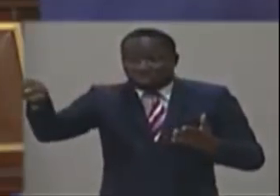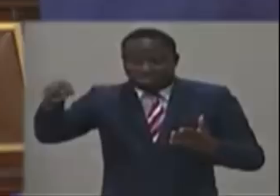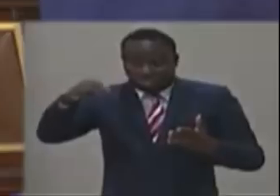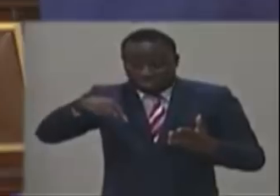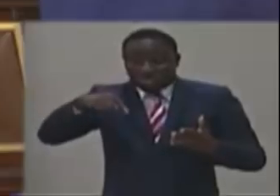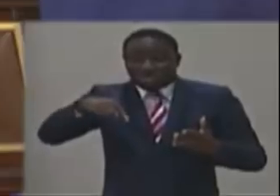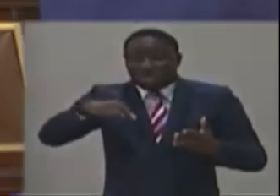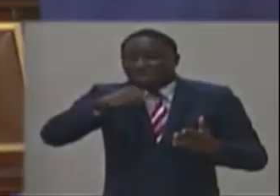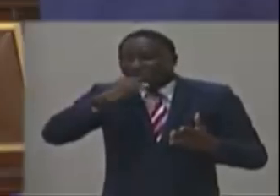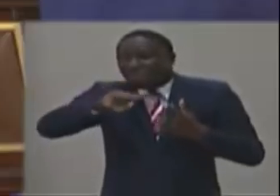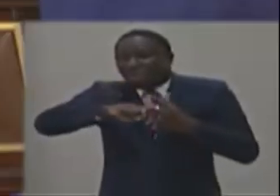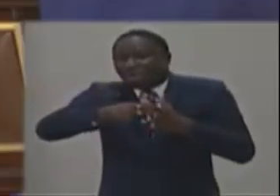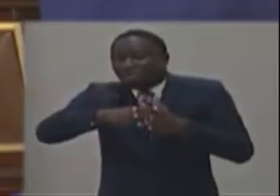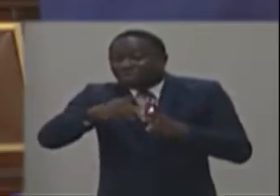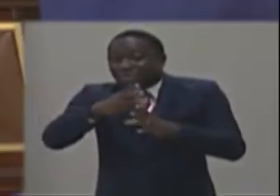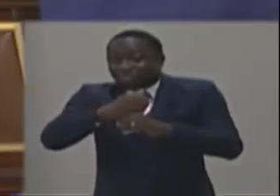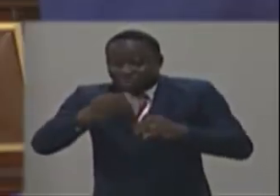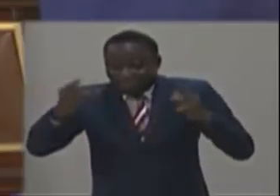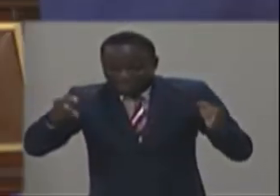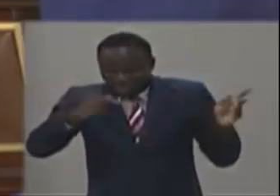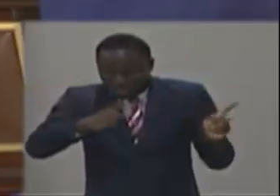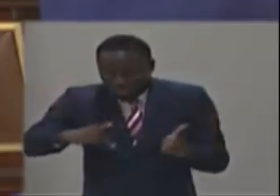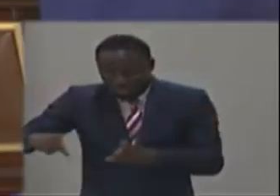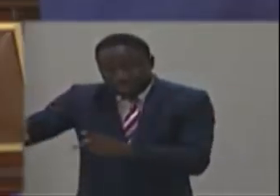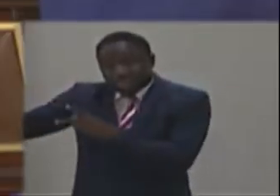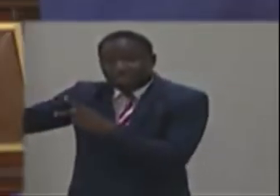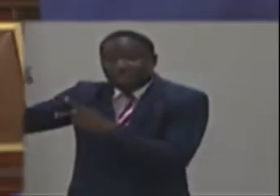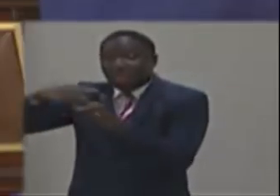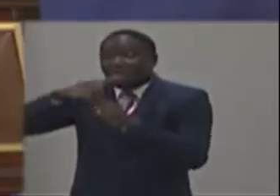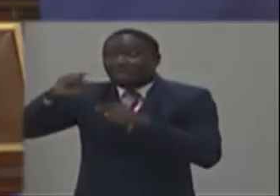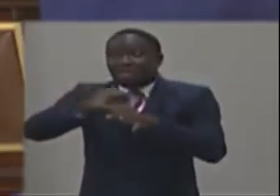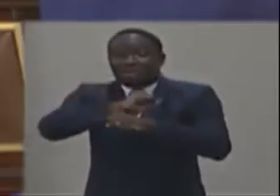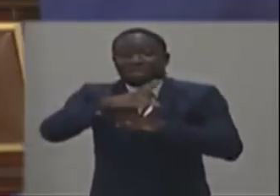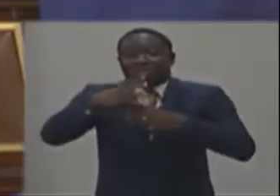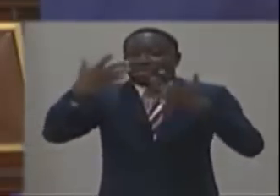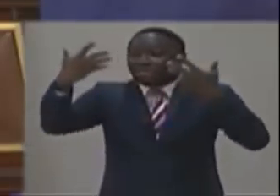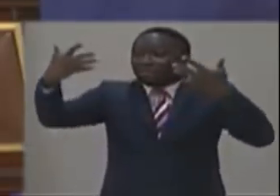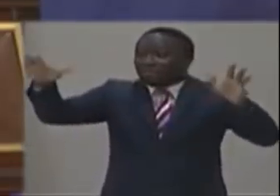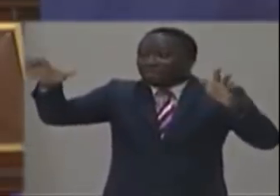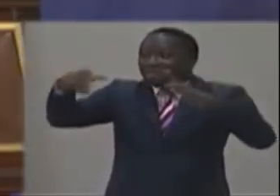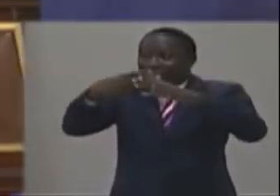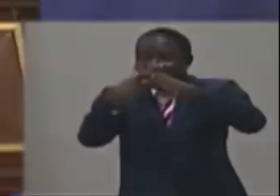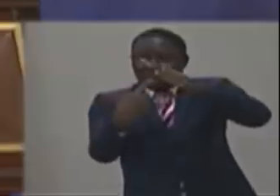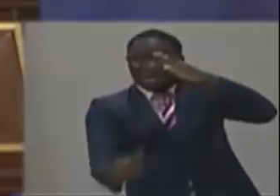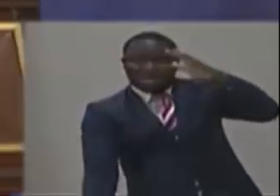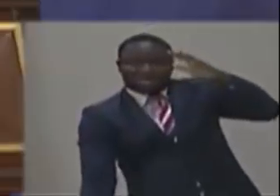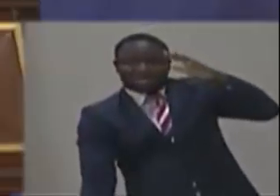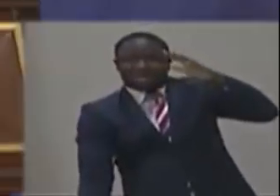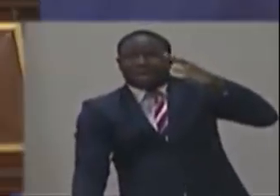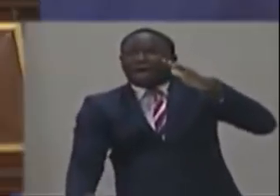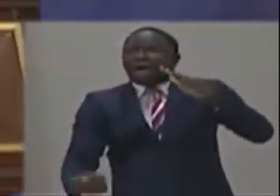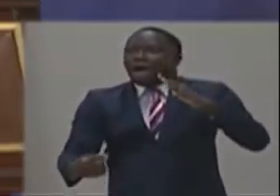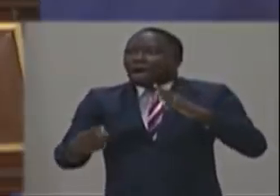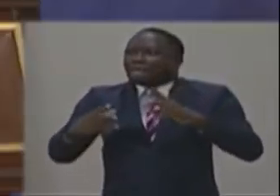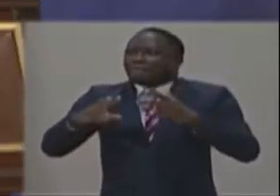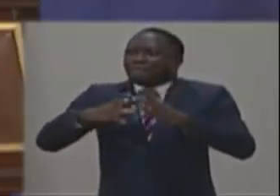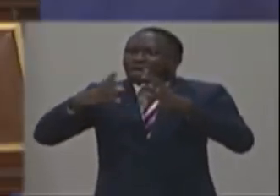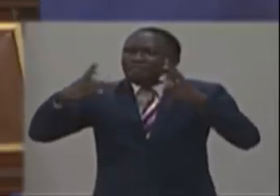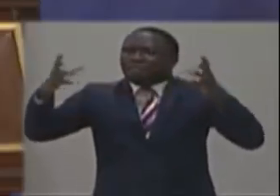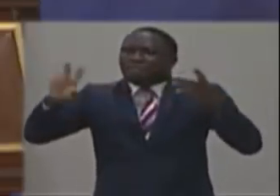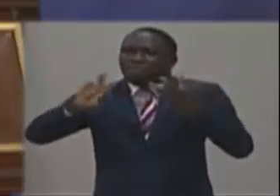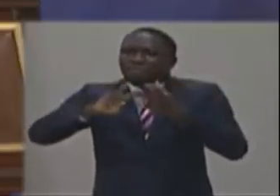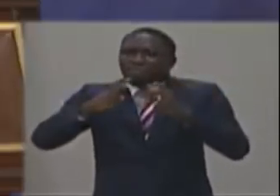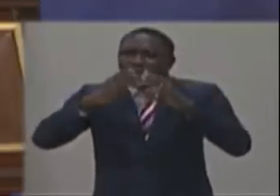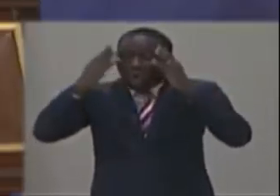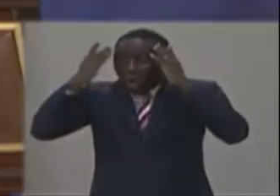aujourd'hui, nous pas commencé à prendre mesures pour nous préparer, le coronavirus la fin passé, nous avons en